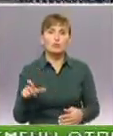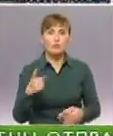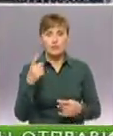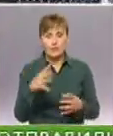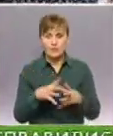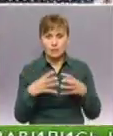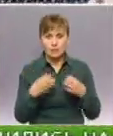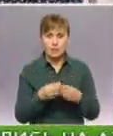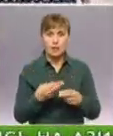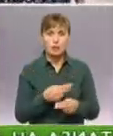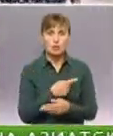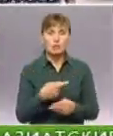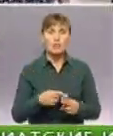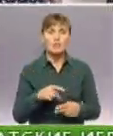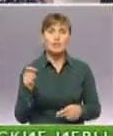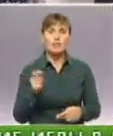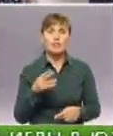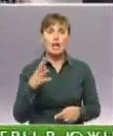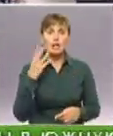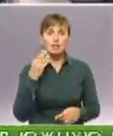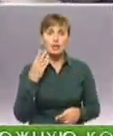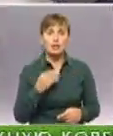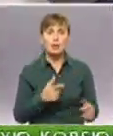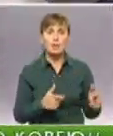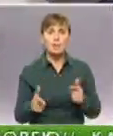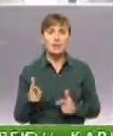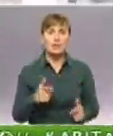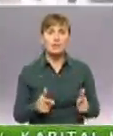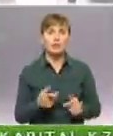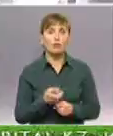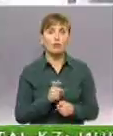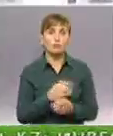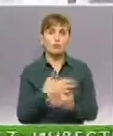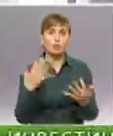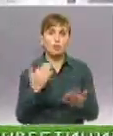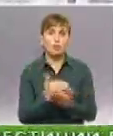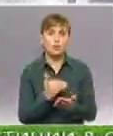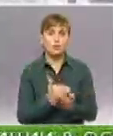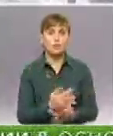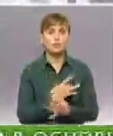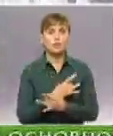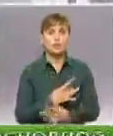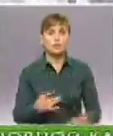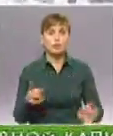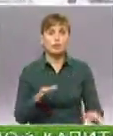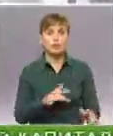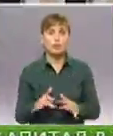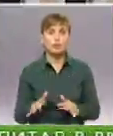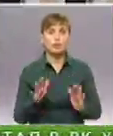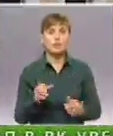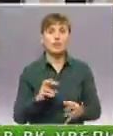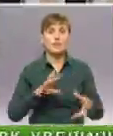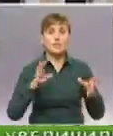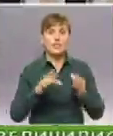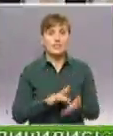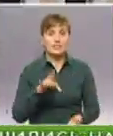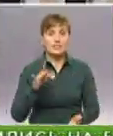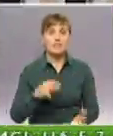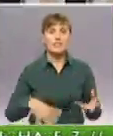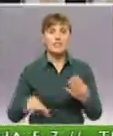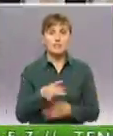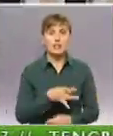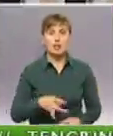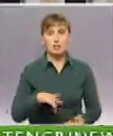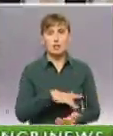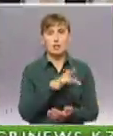семьи, который отметят в это воскресенье, для алматинцев подготовлена целая программа. Торжественные мероприятия развернутся как в центре, так и во всех